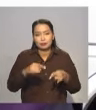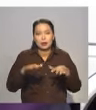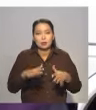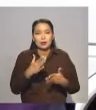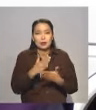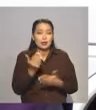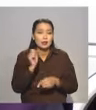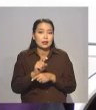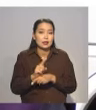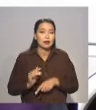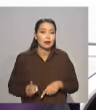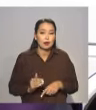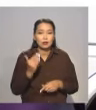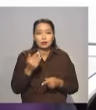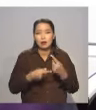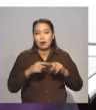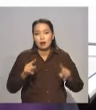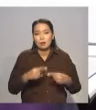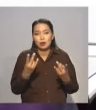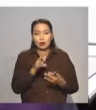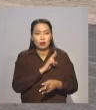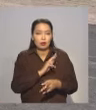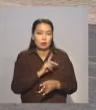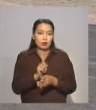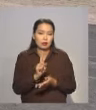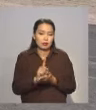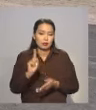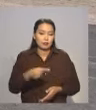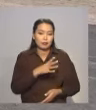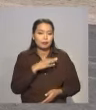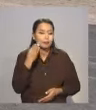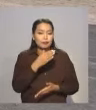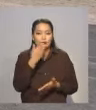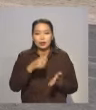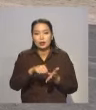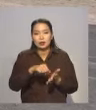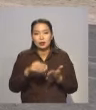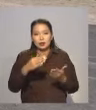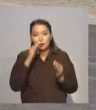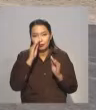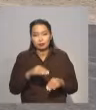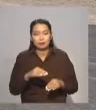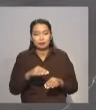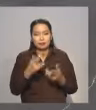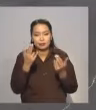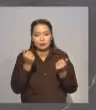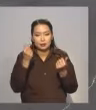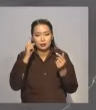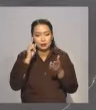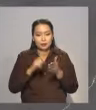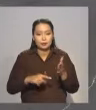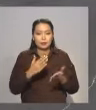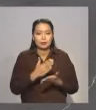тапсырыс беруші мен мердігерге қалпына келтіру бойынша нұсқаулық бердік. Сапасыз жол салған мердігер кінәсін мойындады.